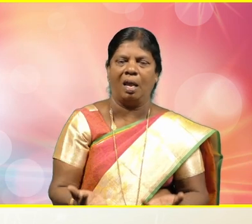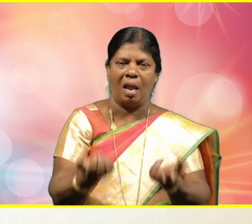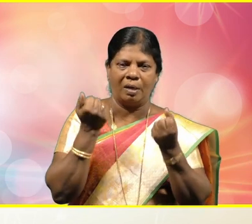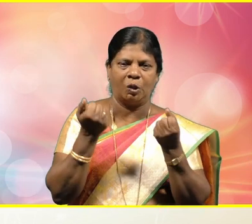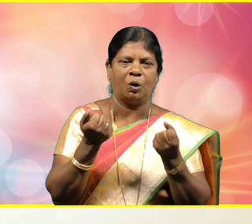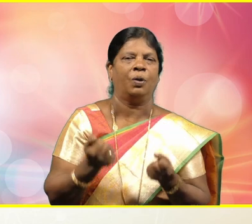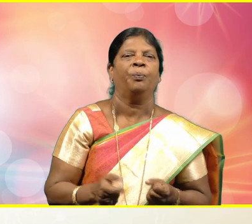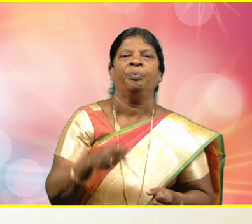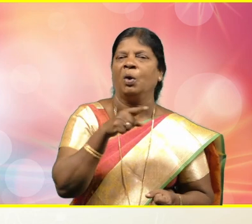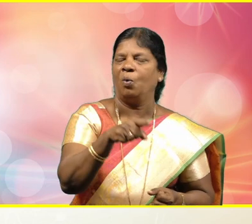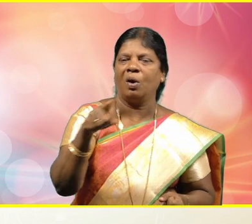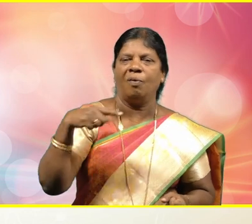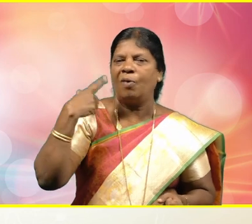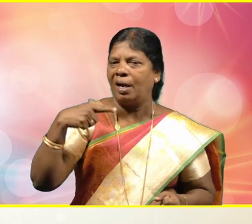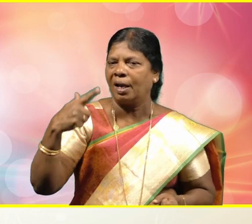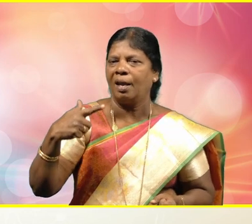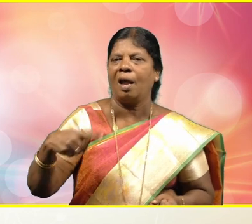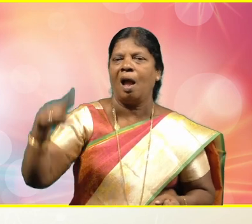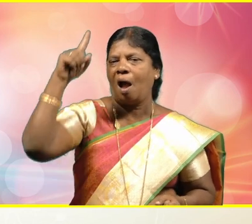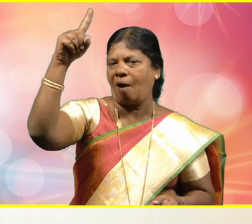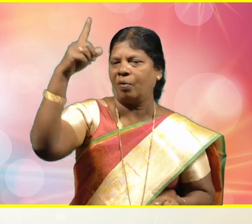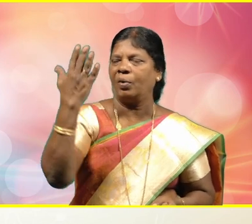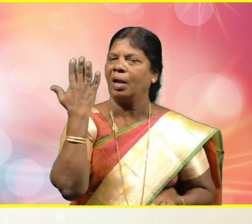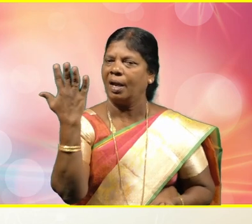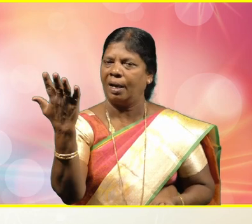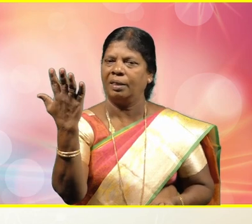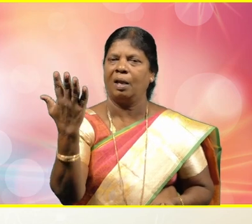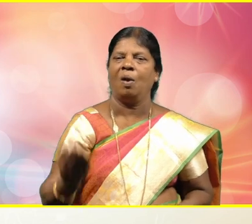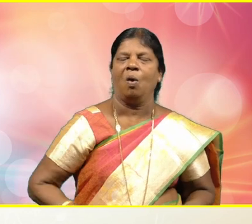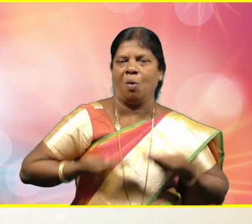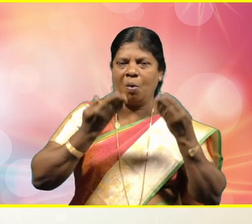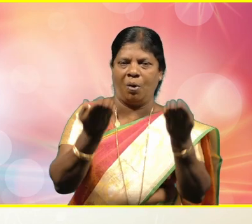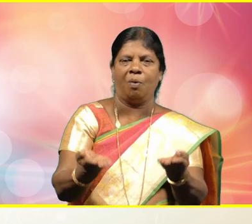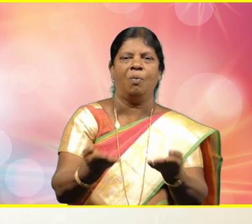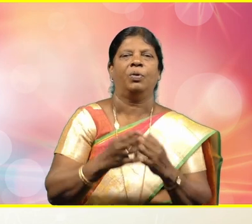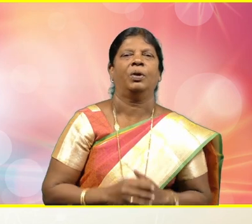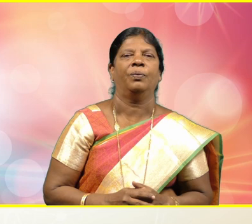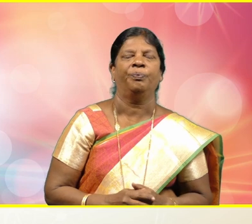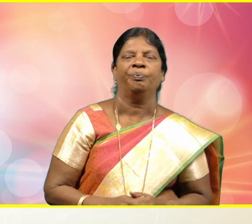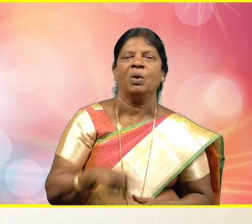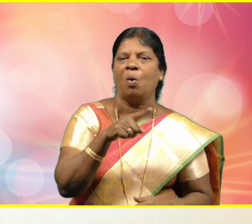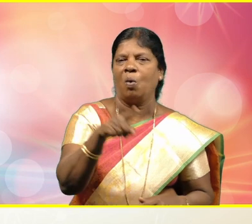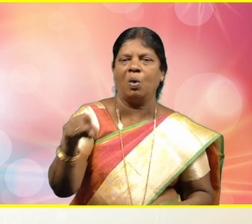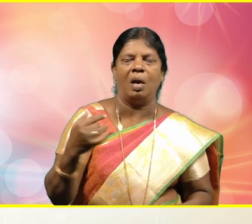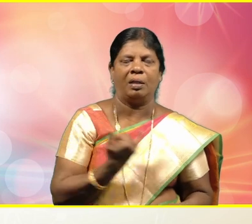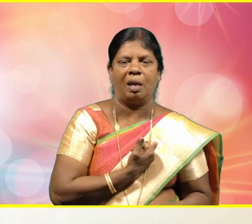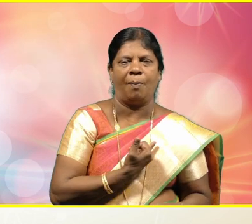ஏற்றுக்கொண்டு உங்கள் வாழ்க்கையை அவருடைய கரத்தில் ஒப்பு கொடுக்கும் போது உங்கள் பாவத்தை